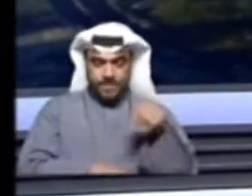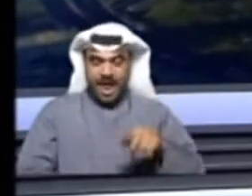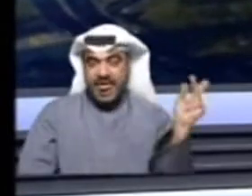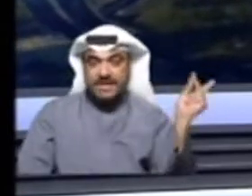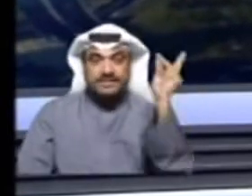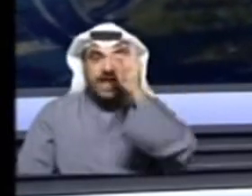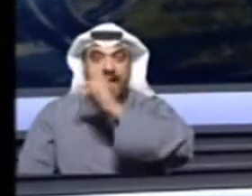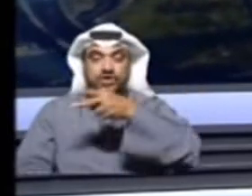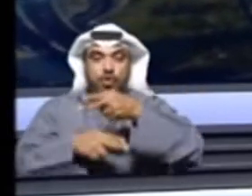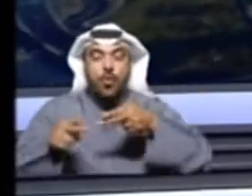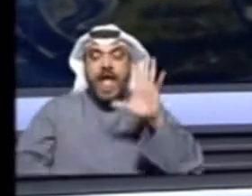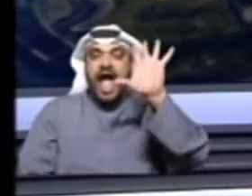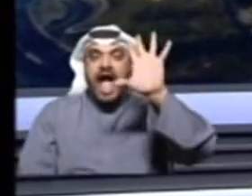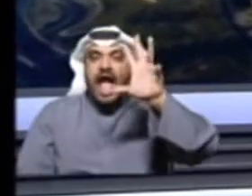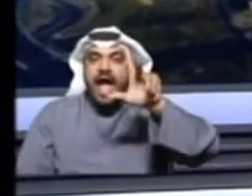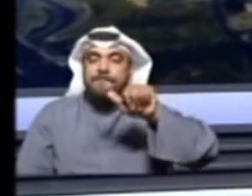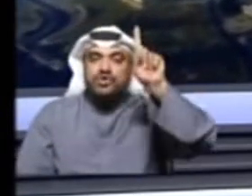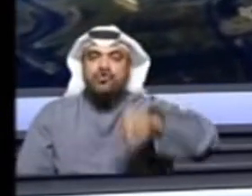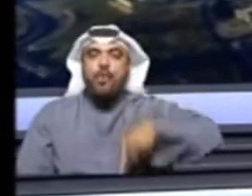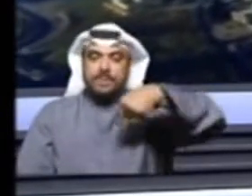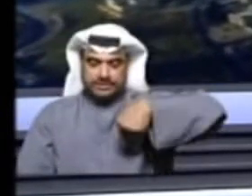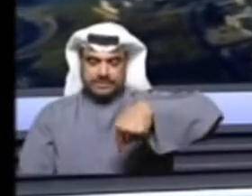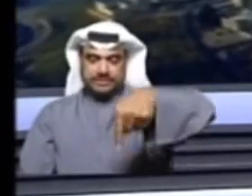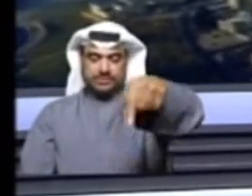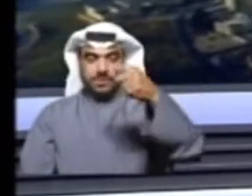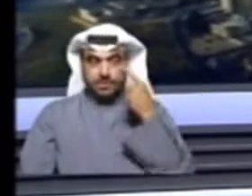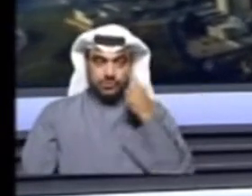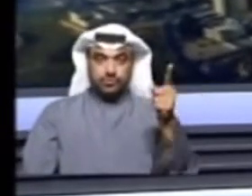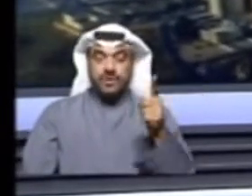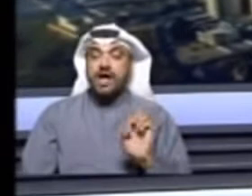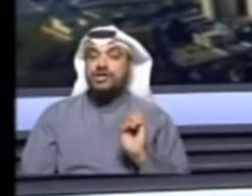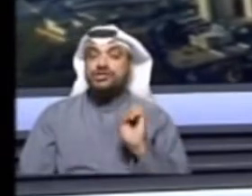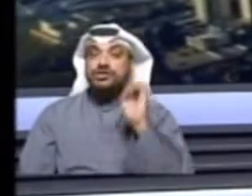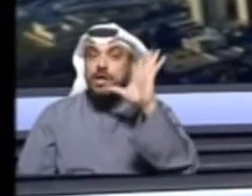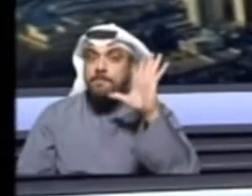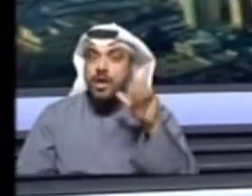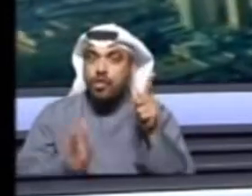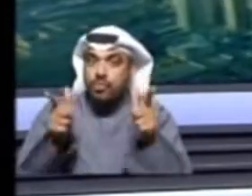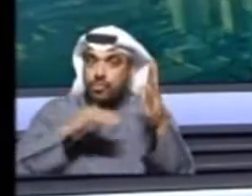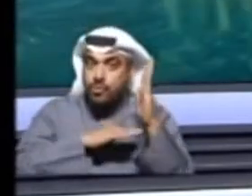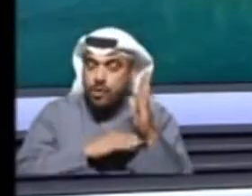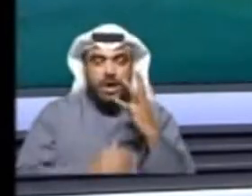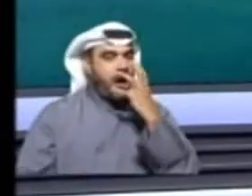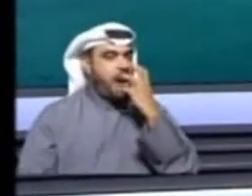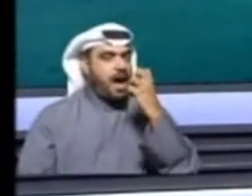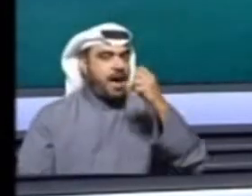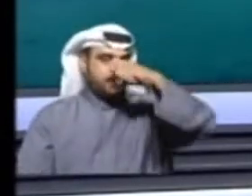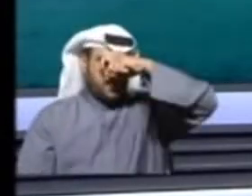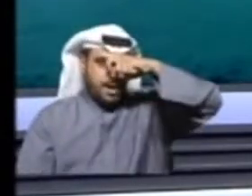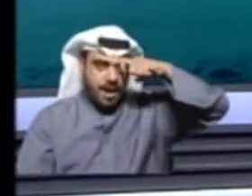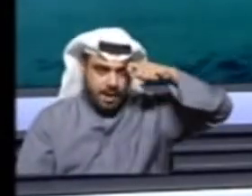لمدينة الكويت خلال 5 أيام المقبلة بمشيئة الله، أجواء دافية في النهار، باردة نسبيا في الليل. متوقع أن يكون في يوم